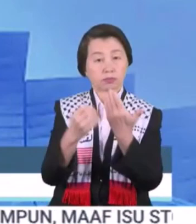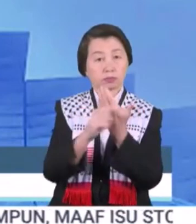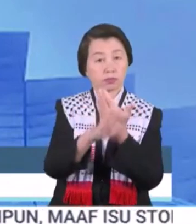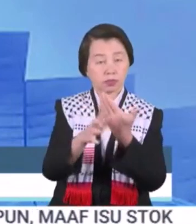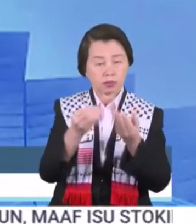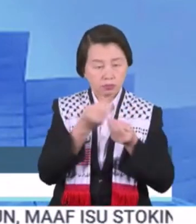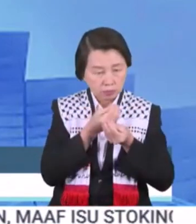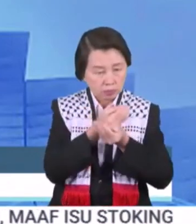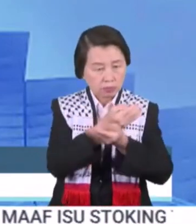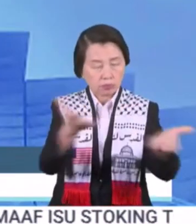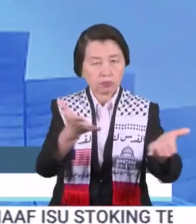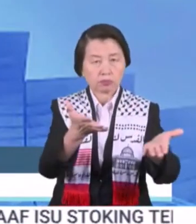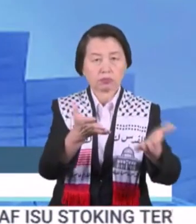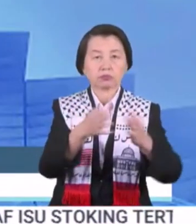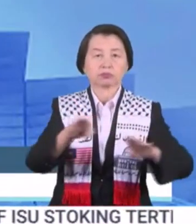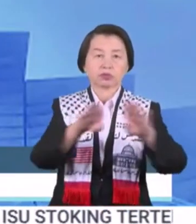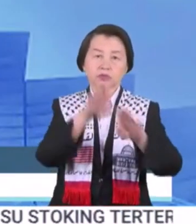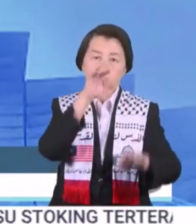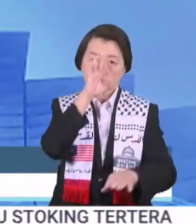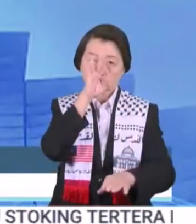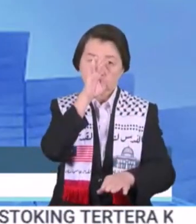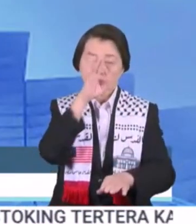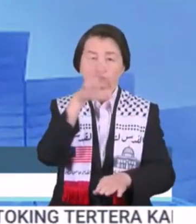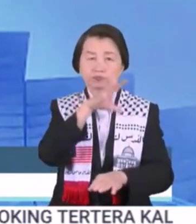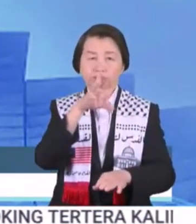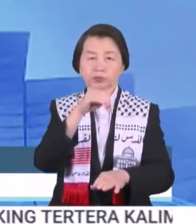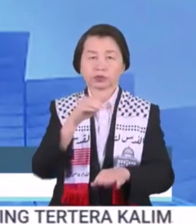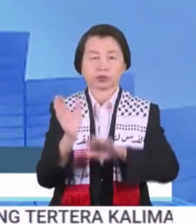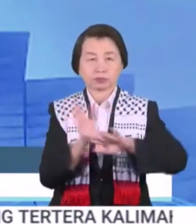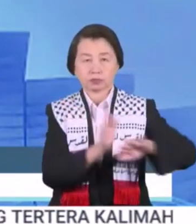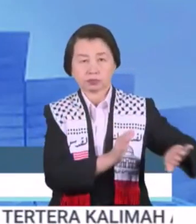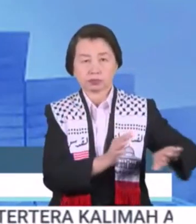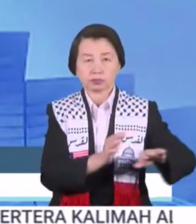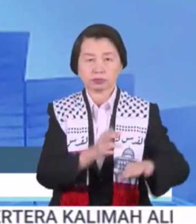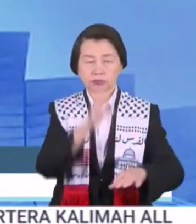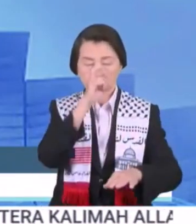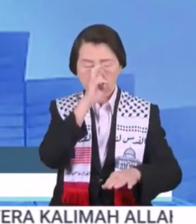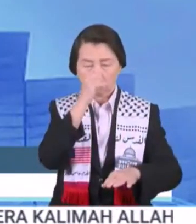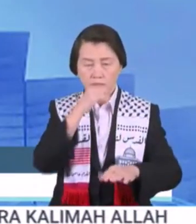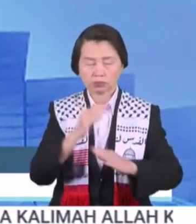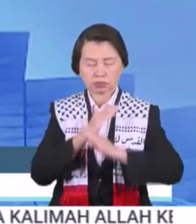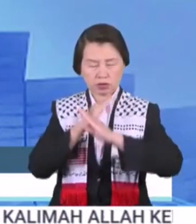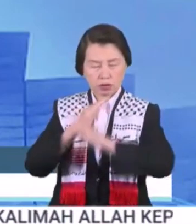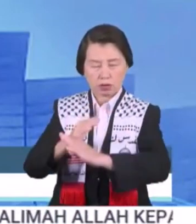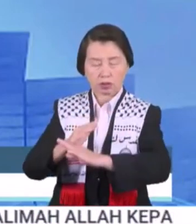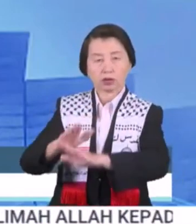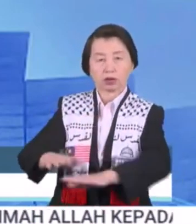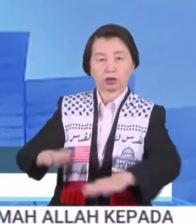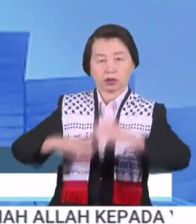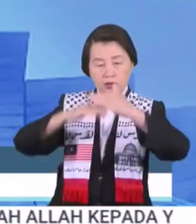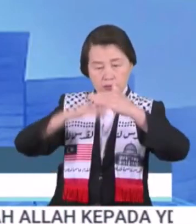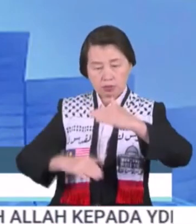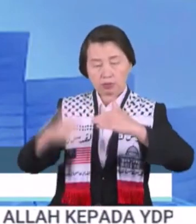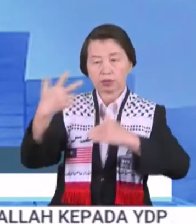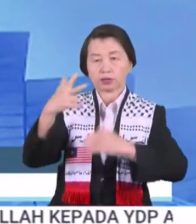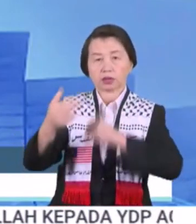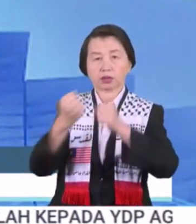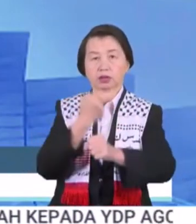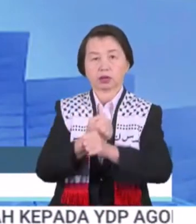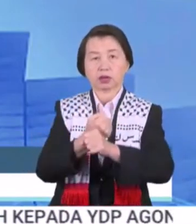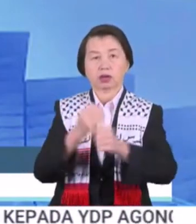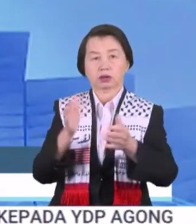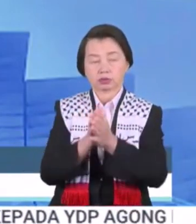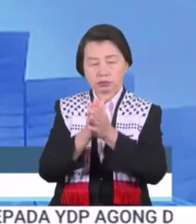dalam menyebarkan maklumat palsu selain menyentuh mekanisme ketat bagi menghalang kanak-kanak bawah 13 tahun